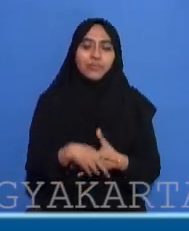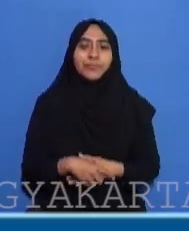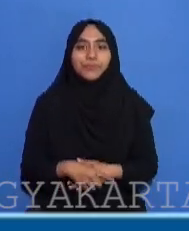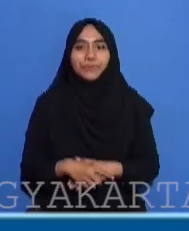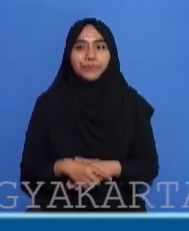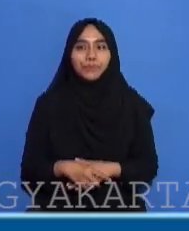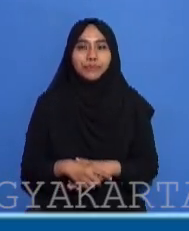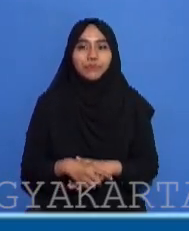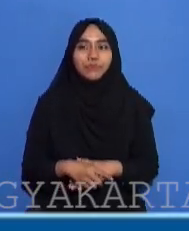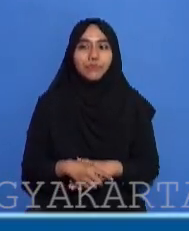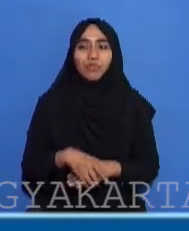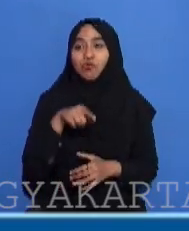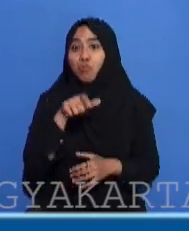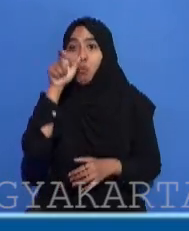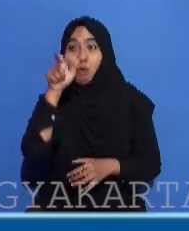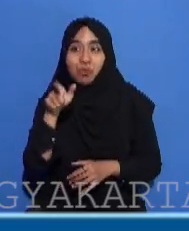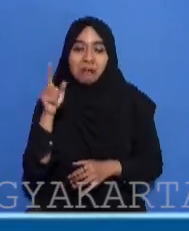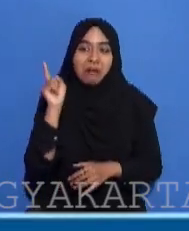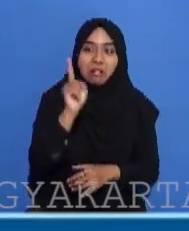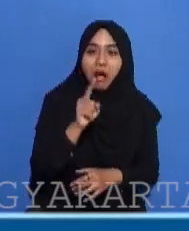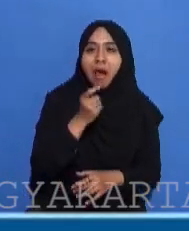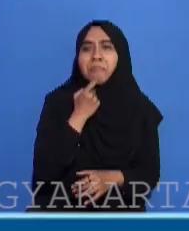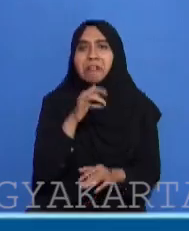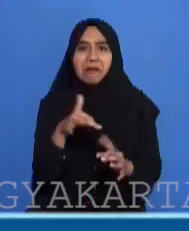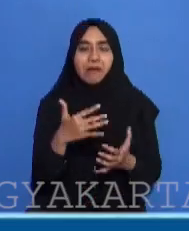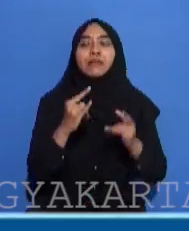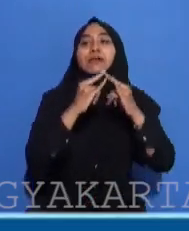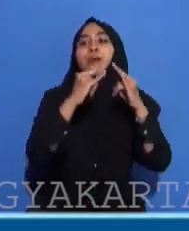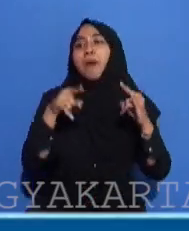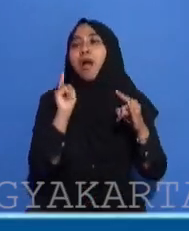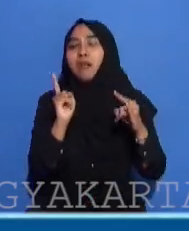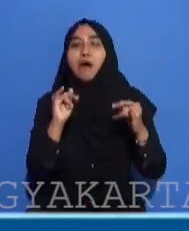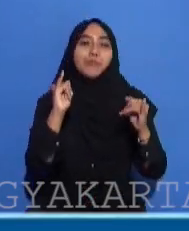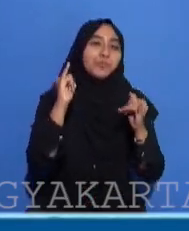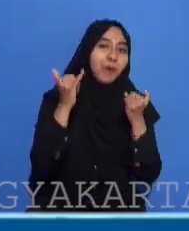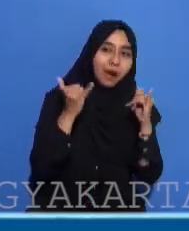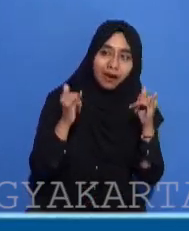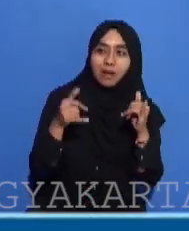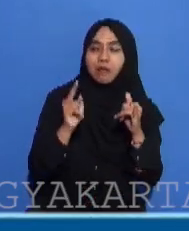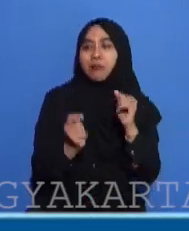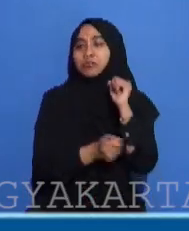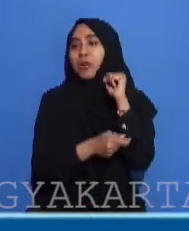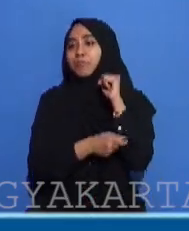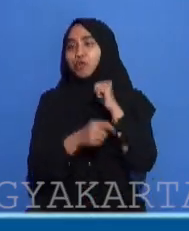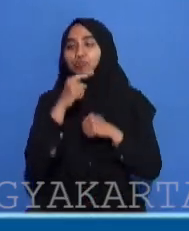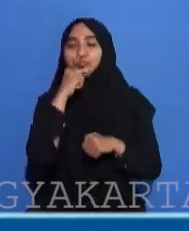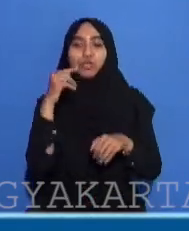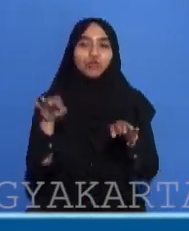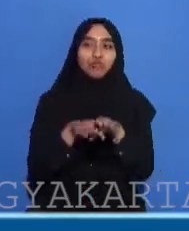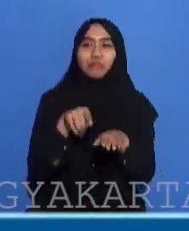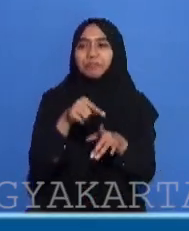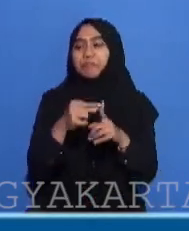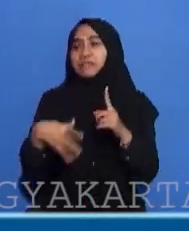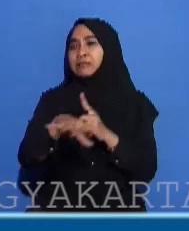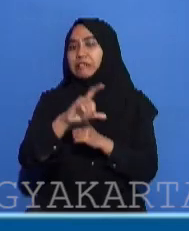antawisipun kemah, outbound lan sak piturutipun. Ing dinten setulan minggu menapa dene ing dinten preng, pesisir Cangkring tansah dipun kebaki